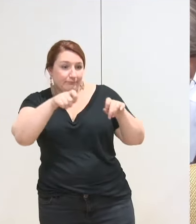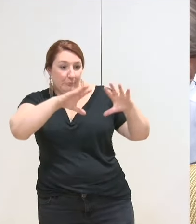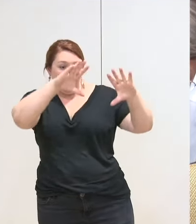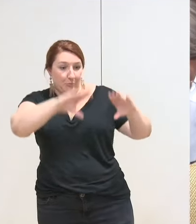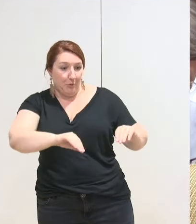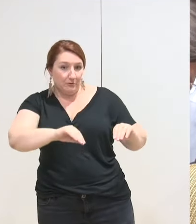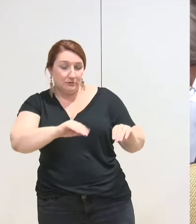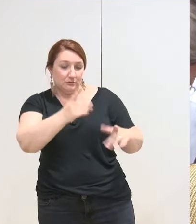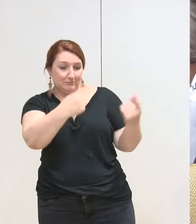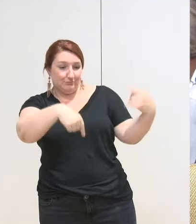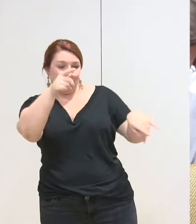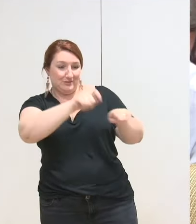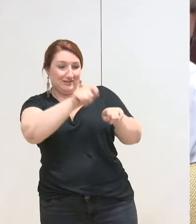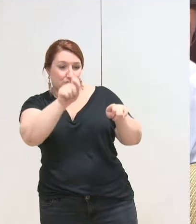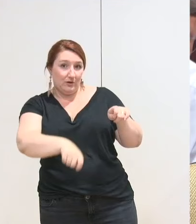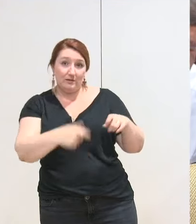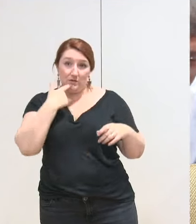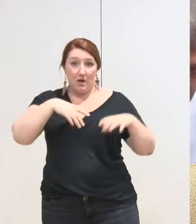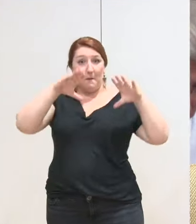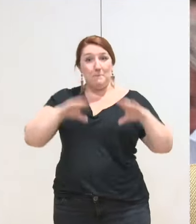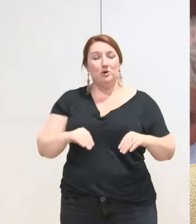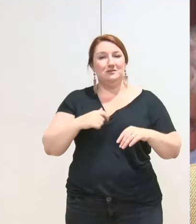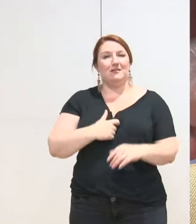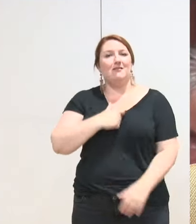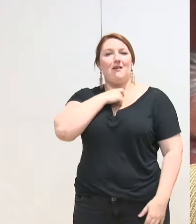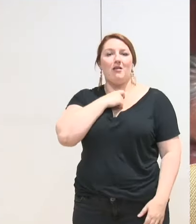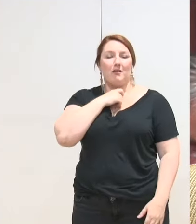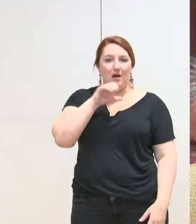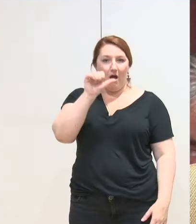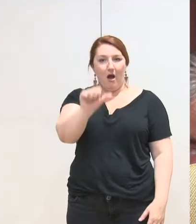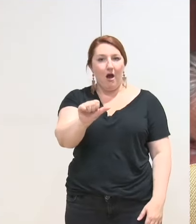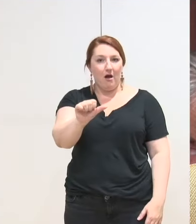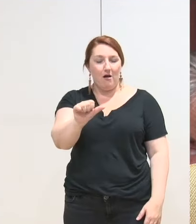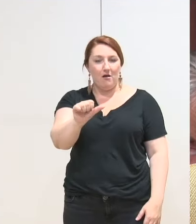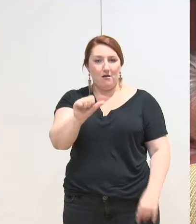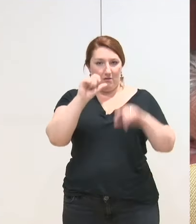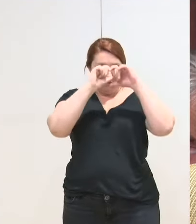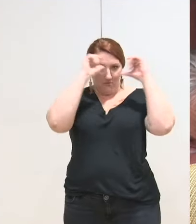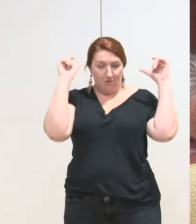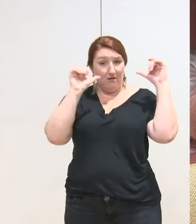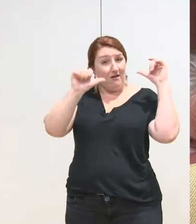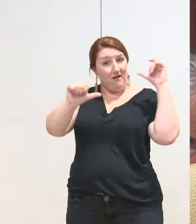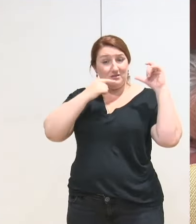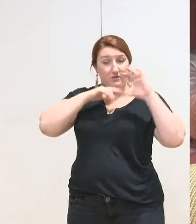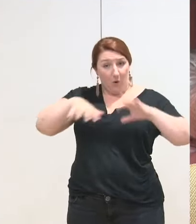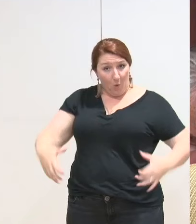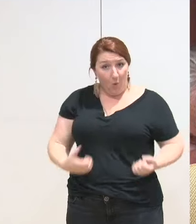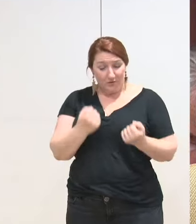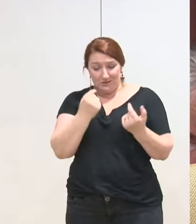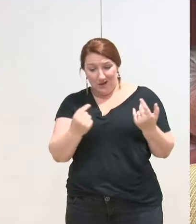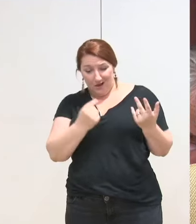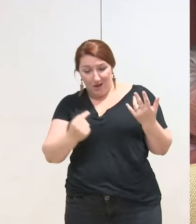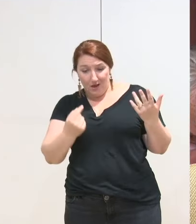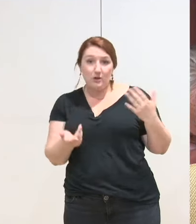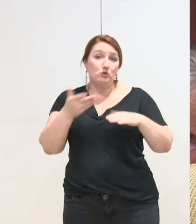devait être titularisé un poste de cadre a nécessitant un certain nombre de compétences n'était pas requise en la matière